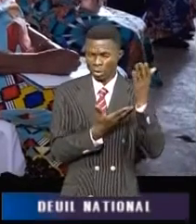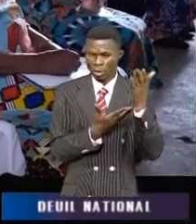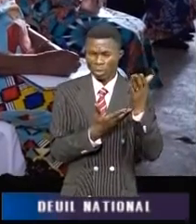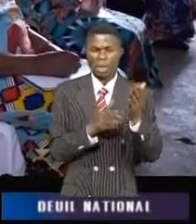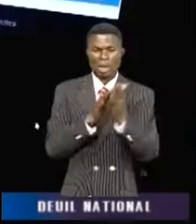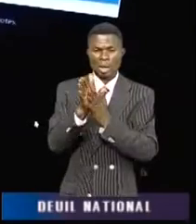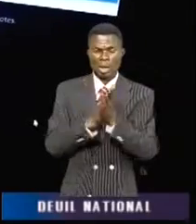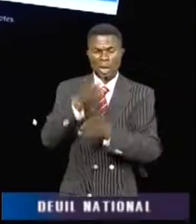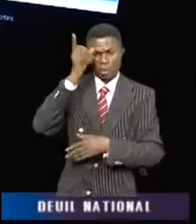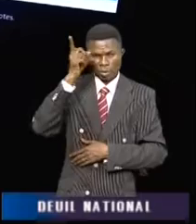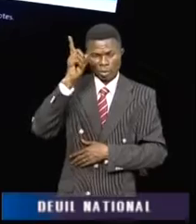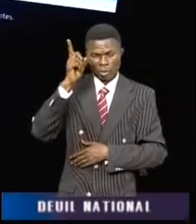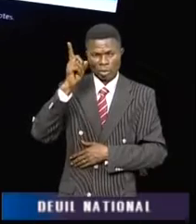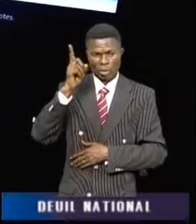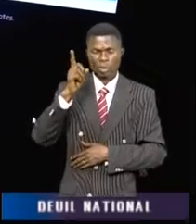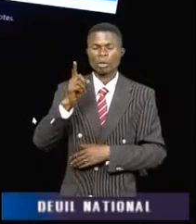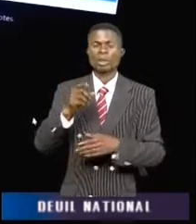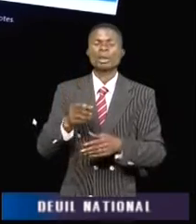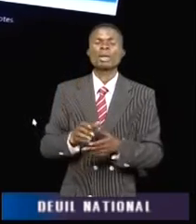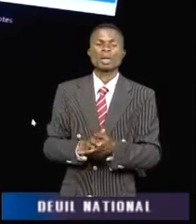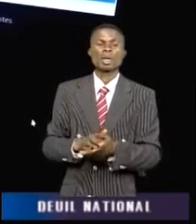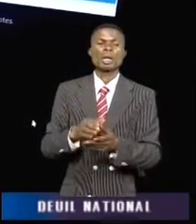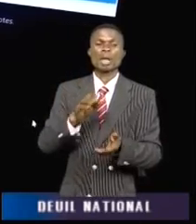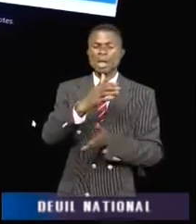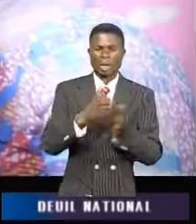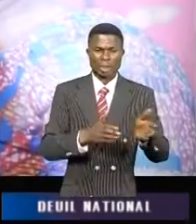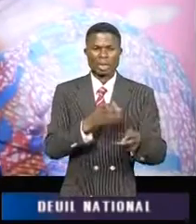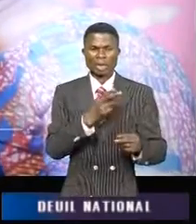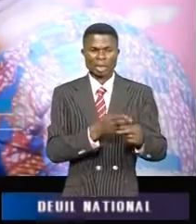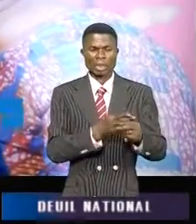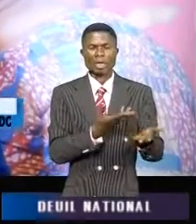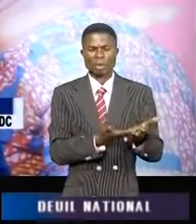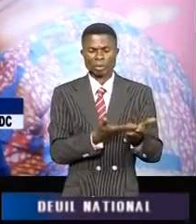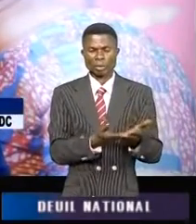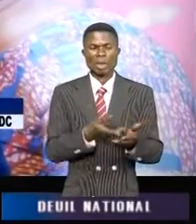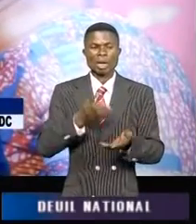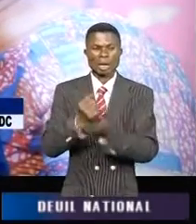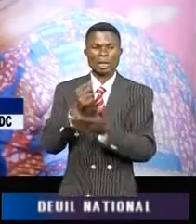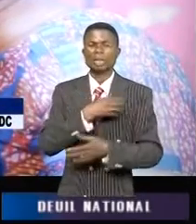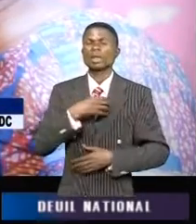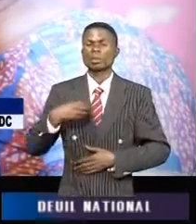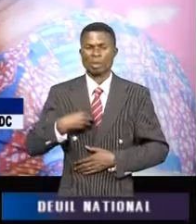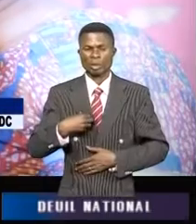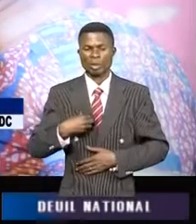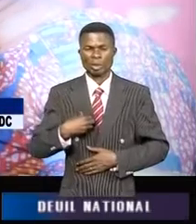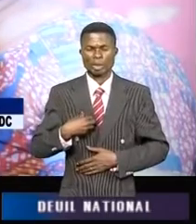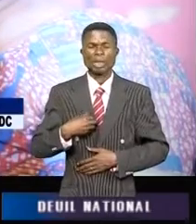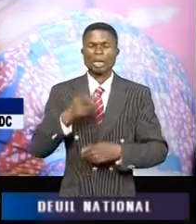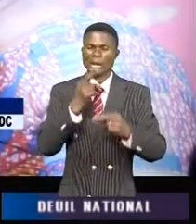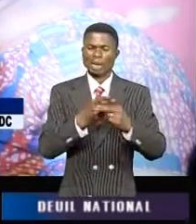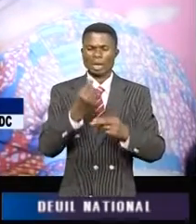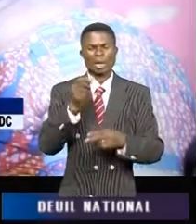accent particulier sur l'épargne. Nous avons partagé des notions vraiment essentielles et capitales pour lui permettre de bien gérer ce